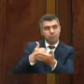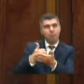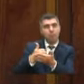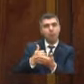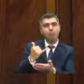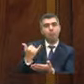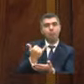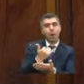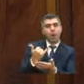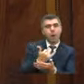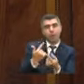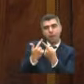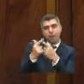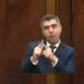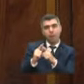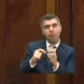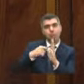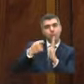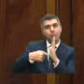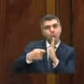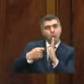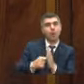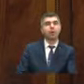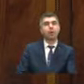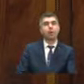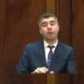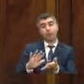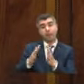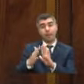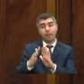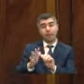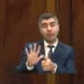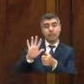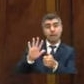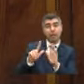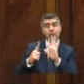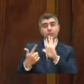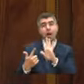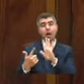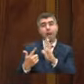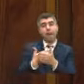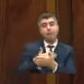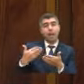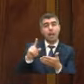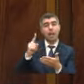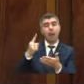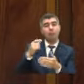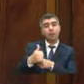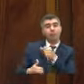لمواصلة إنجاز هذا المشروع. الحمد لله هذا المشروع عنده ما يقرب من 6-7 مليار درهم سنويا في